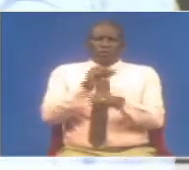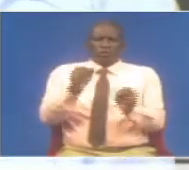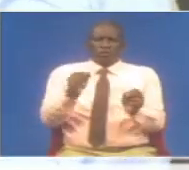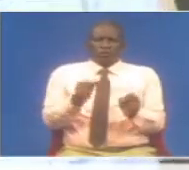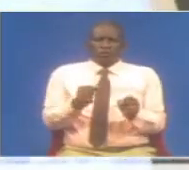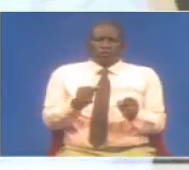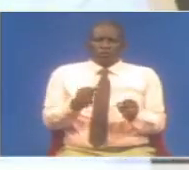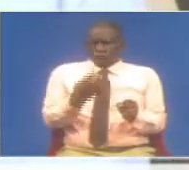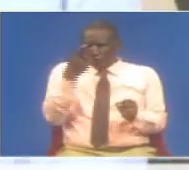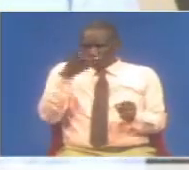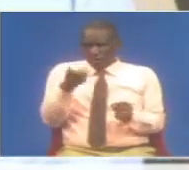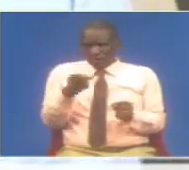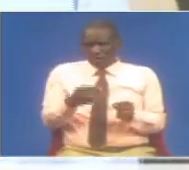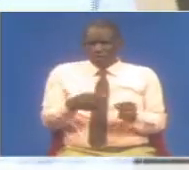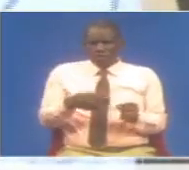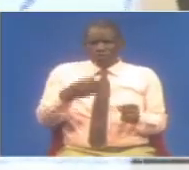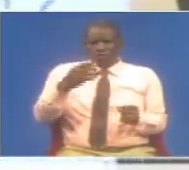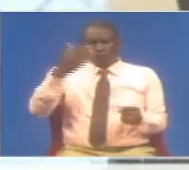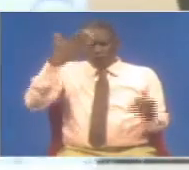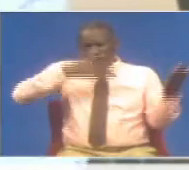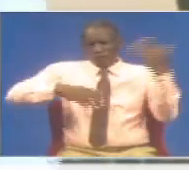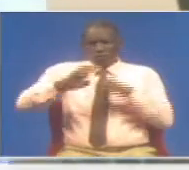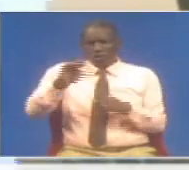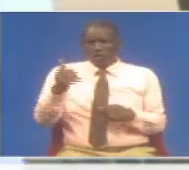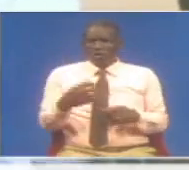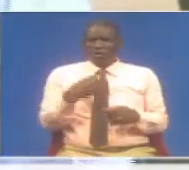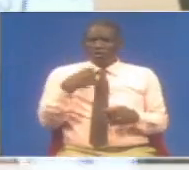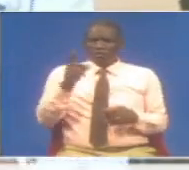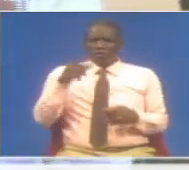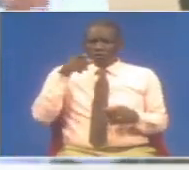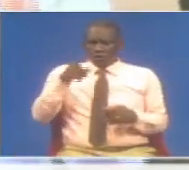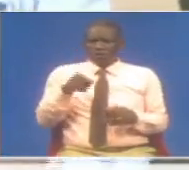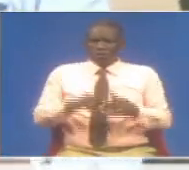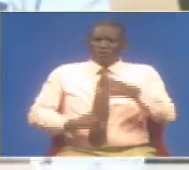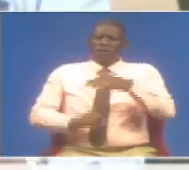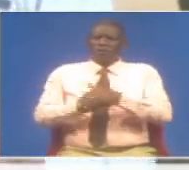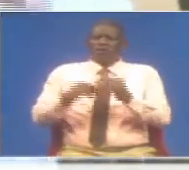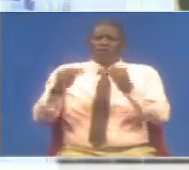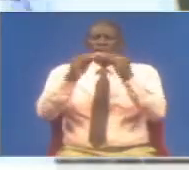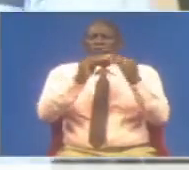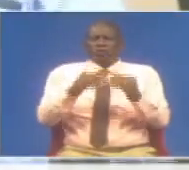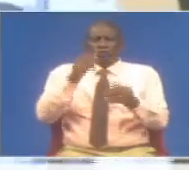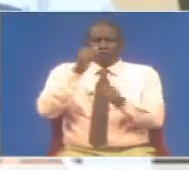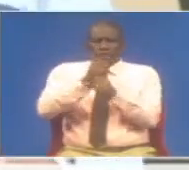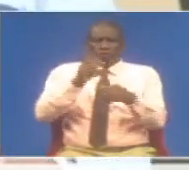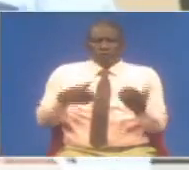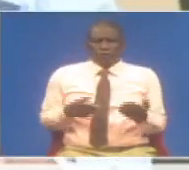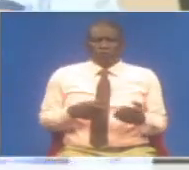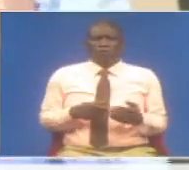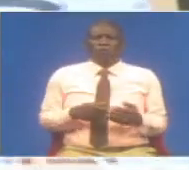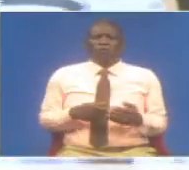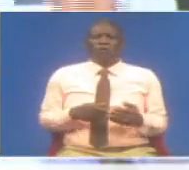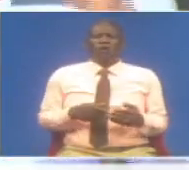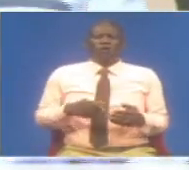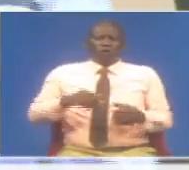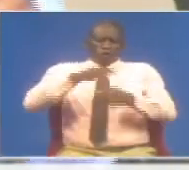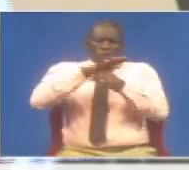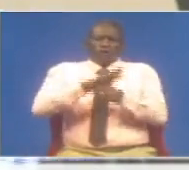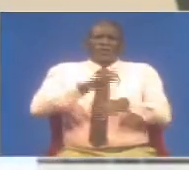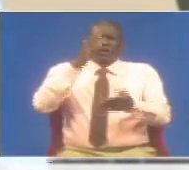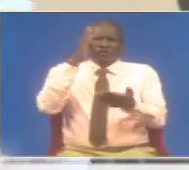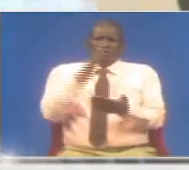face, each other, to say, are we going to stand for democracy ama tutawacha cannibalization? In effect,